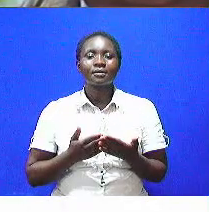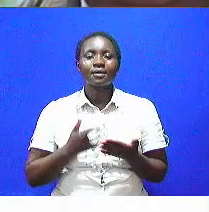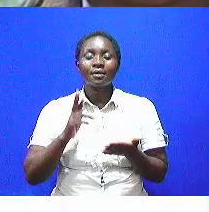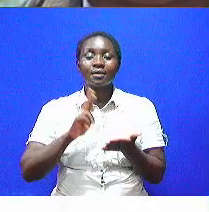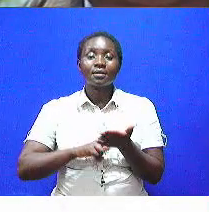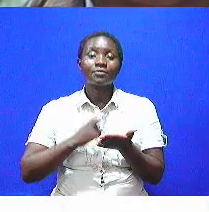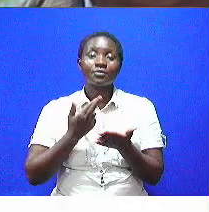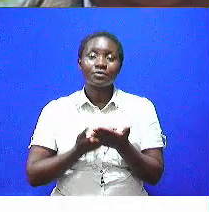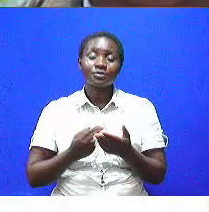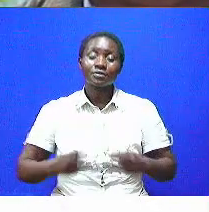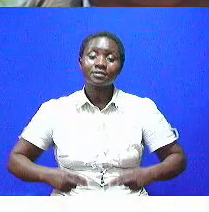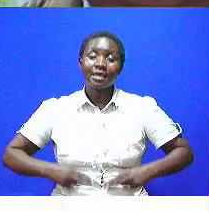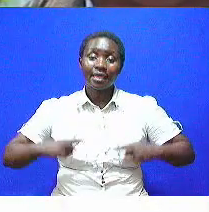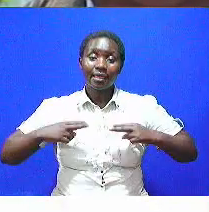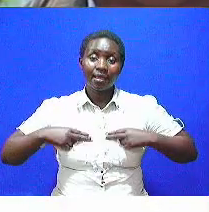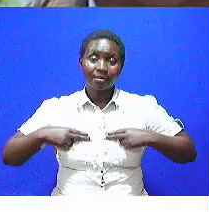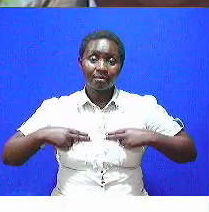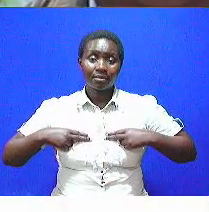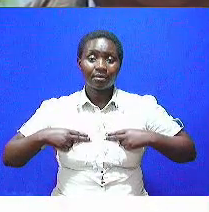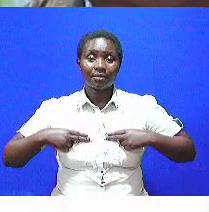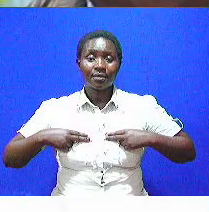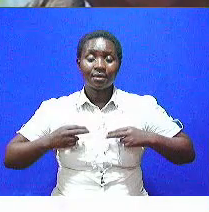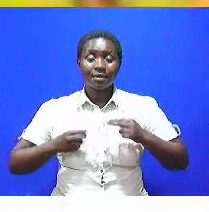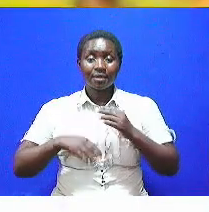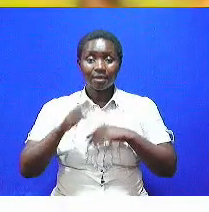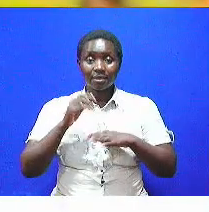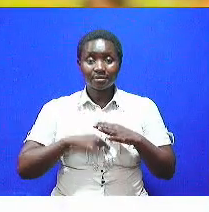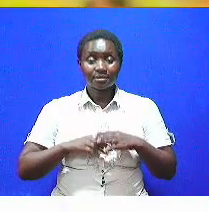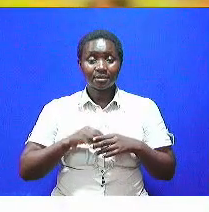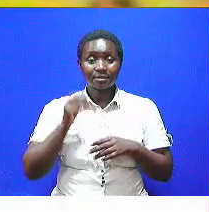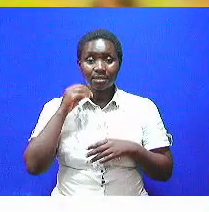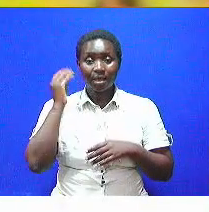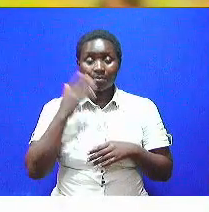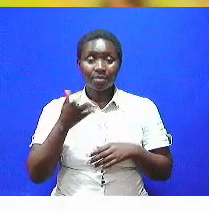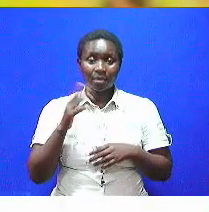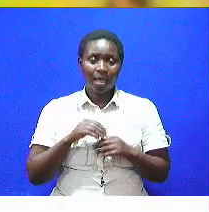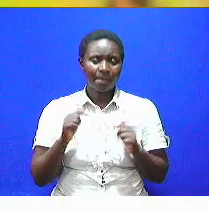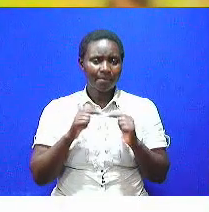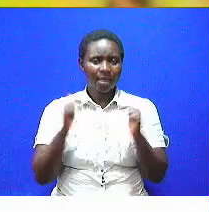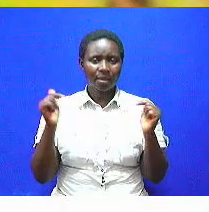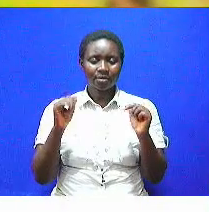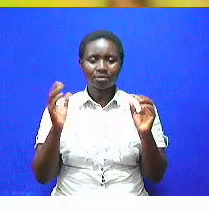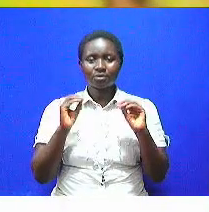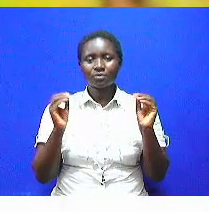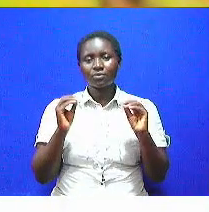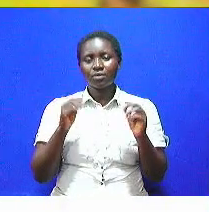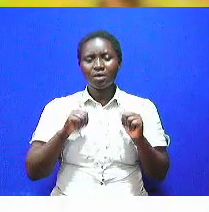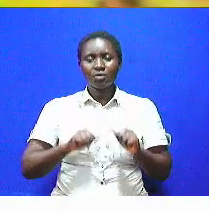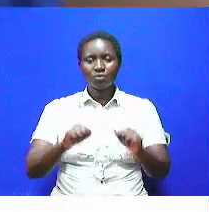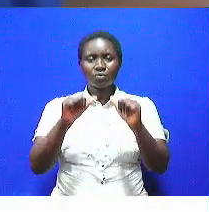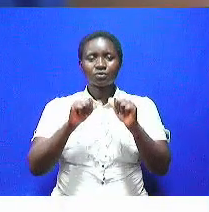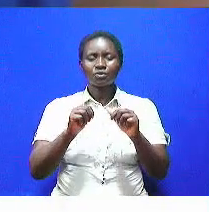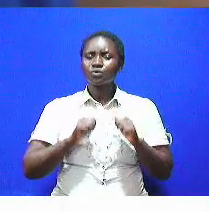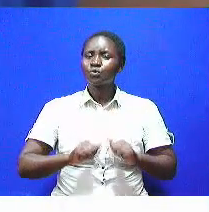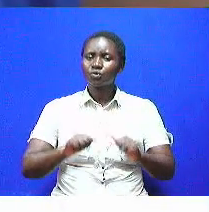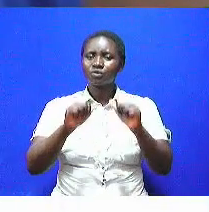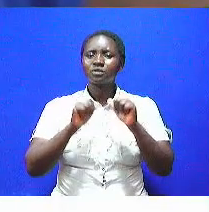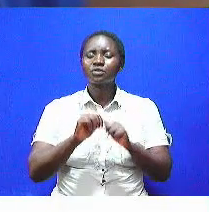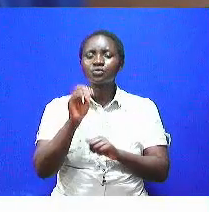ya health esemechime mimi si upingi nimezeba wacho endelee na tuendelee